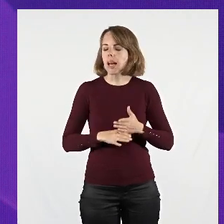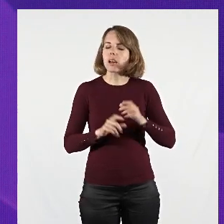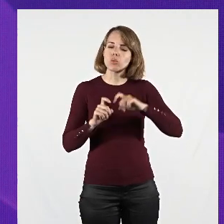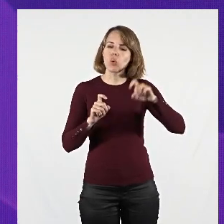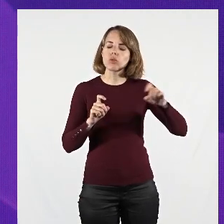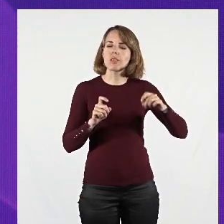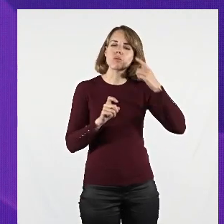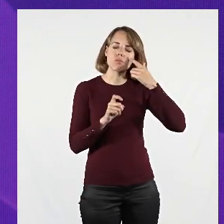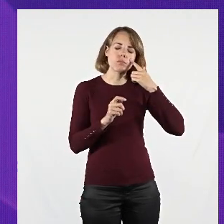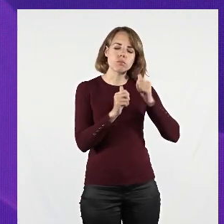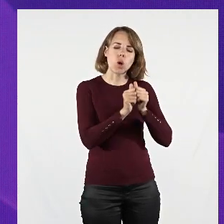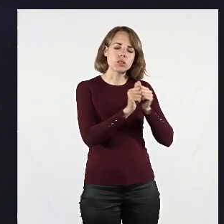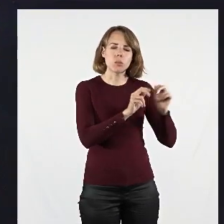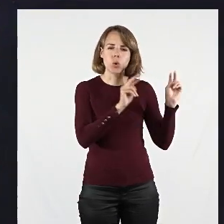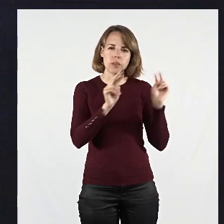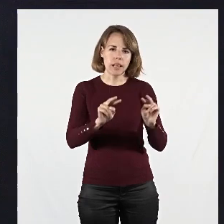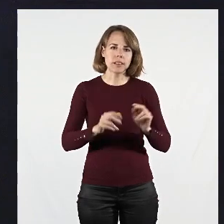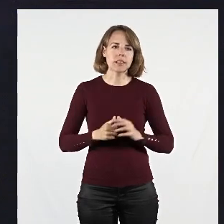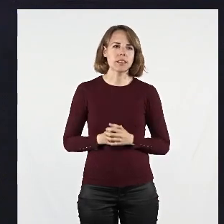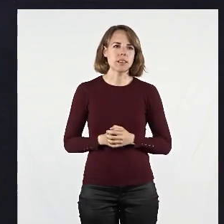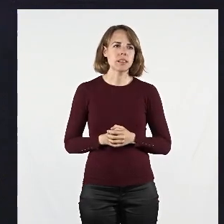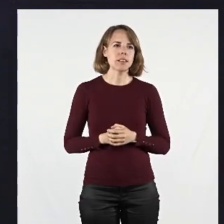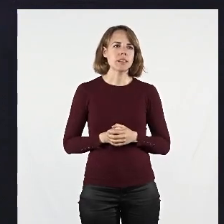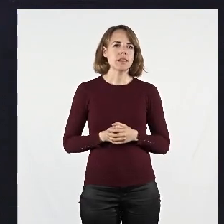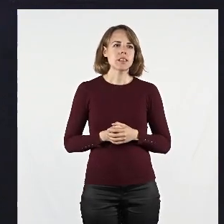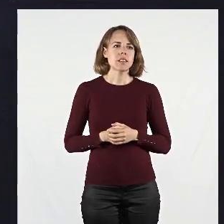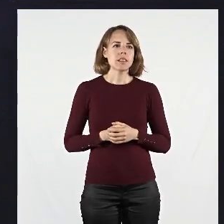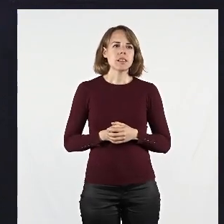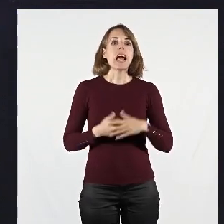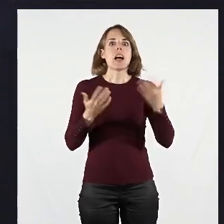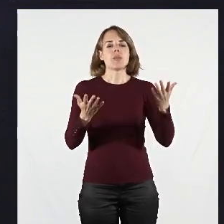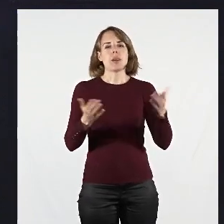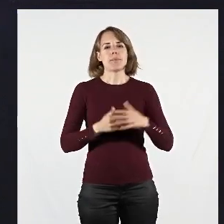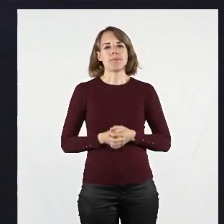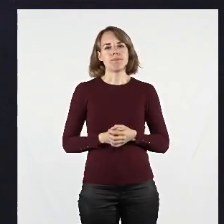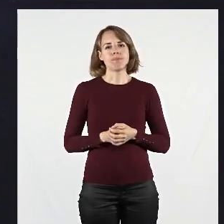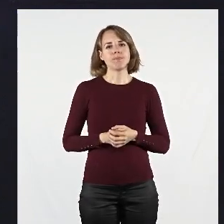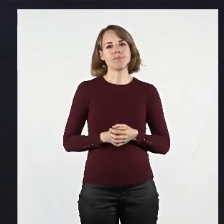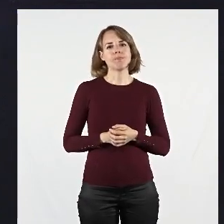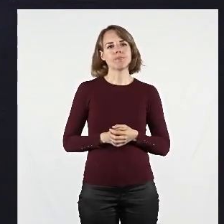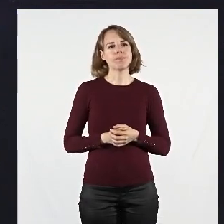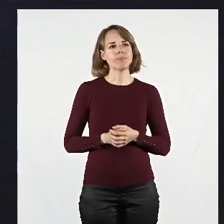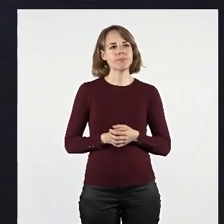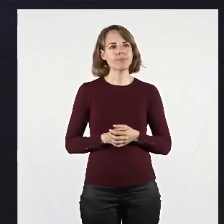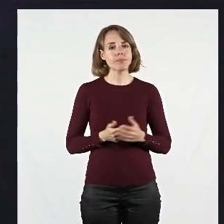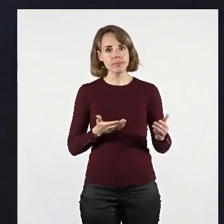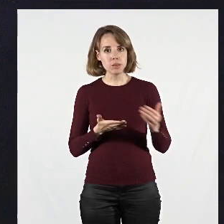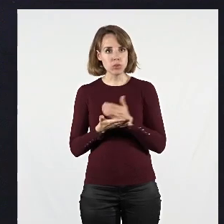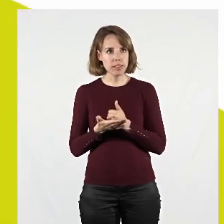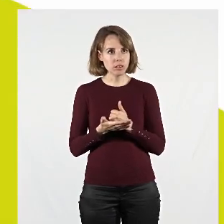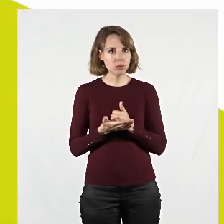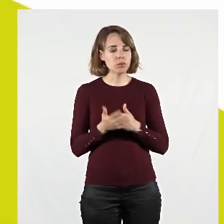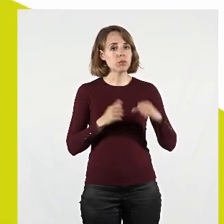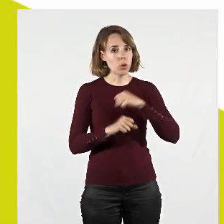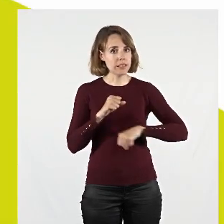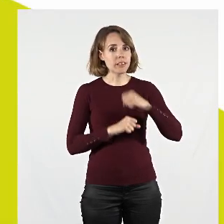justement, peut-être avec vous, Laurent, la qualité de vie au travail, c'est le voilà. On voit rémunération, organisation du travail et management